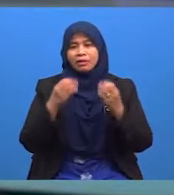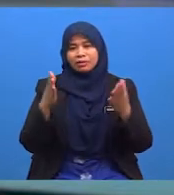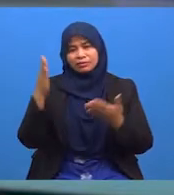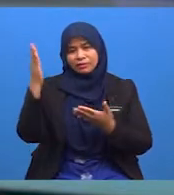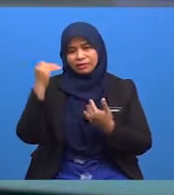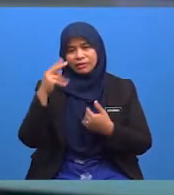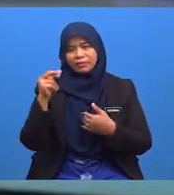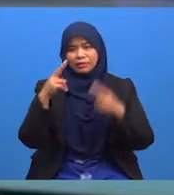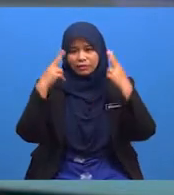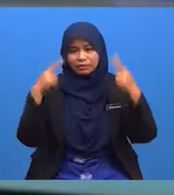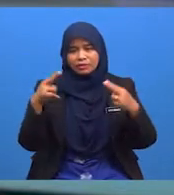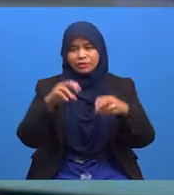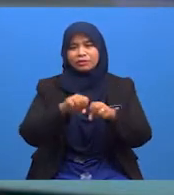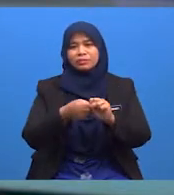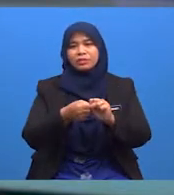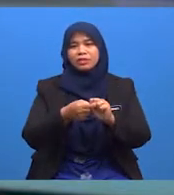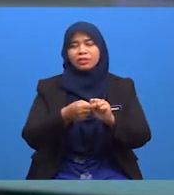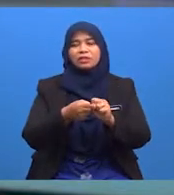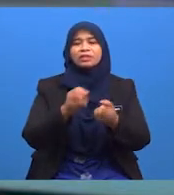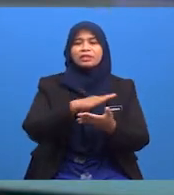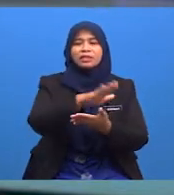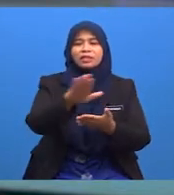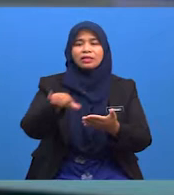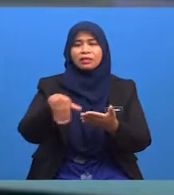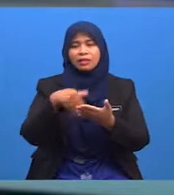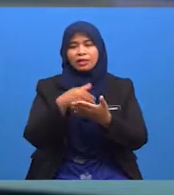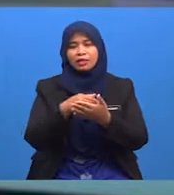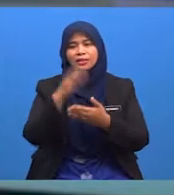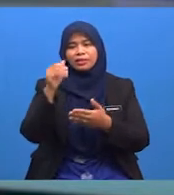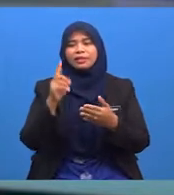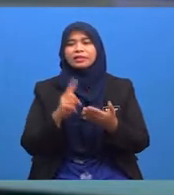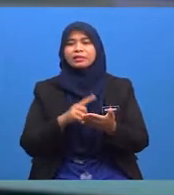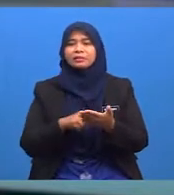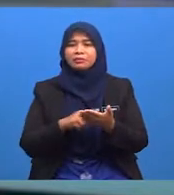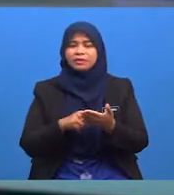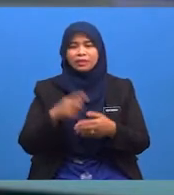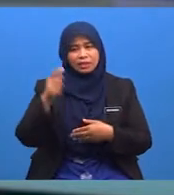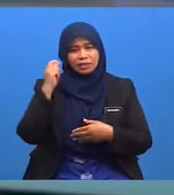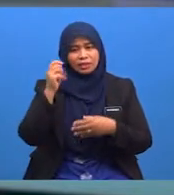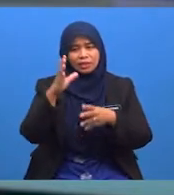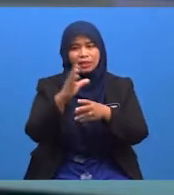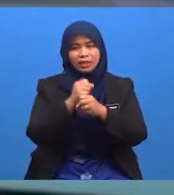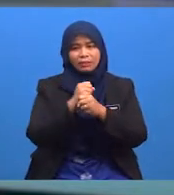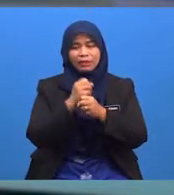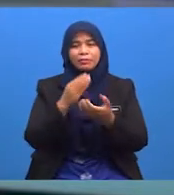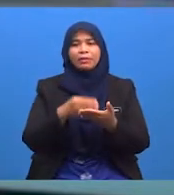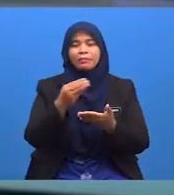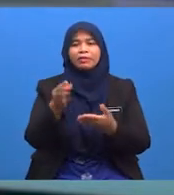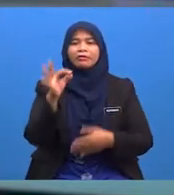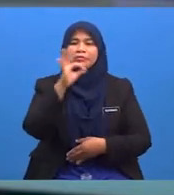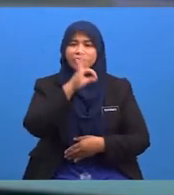Besarlah harapan Ustaz. Semoga segala intipati yang dibincangkan tadi dapat